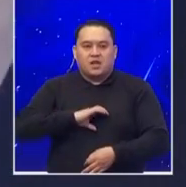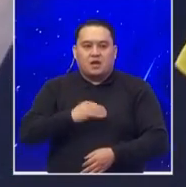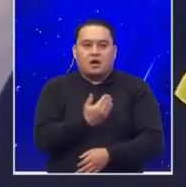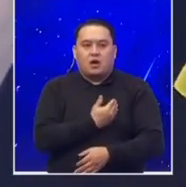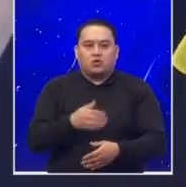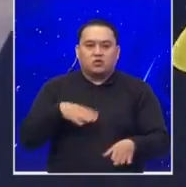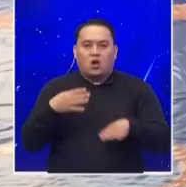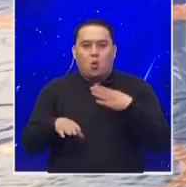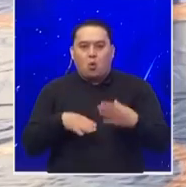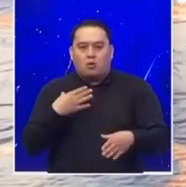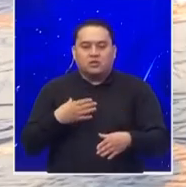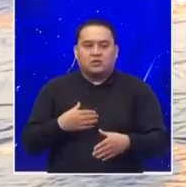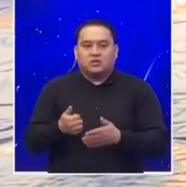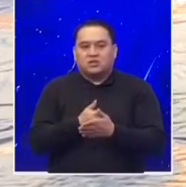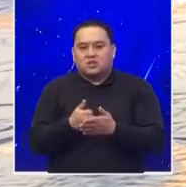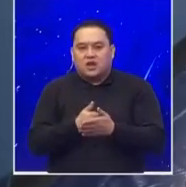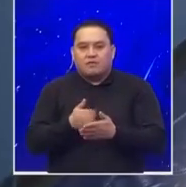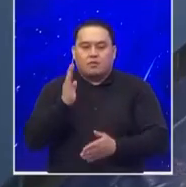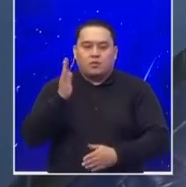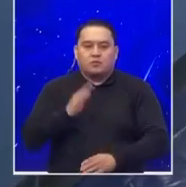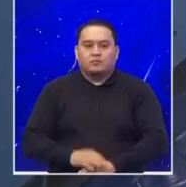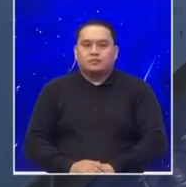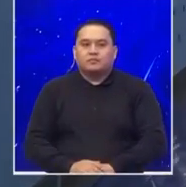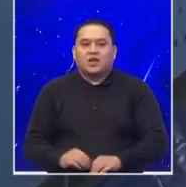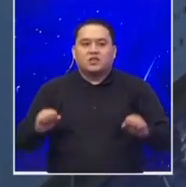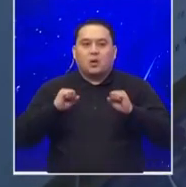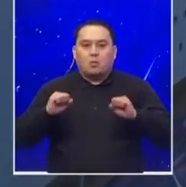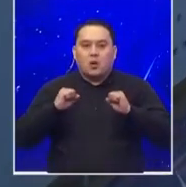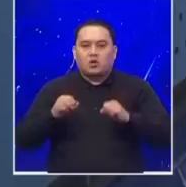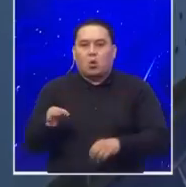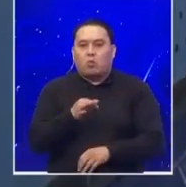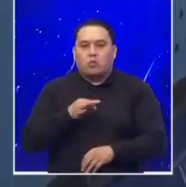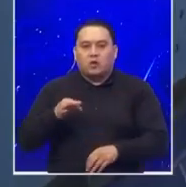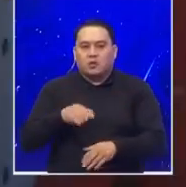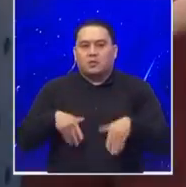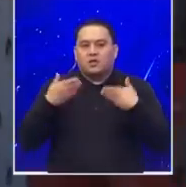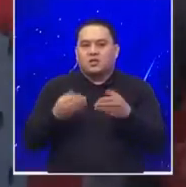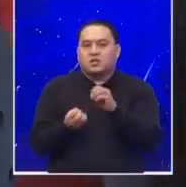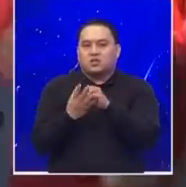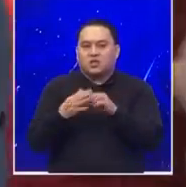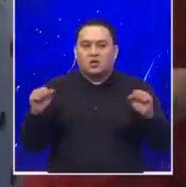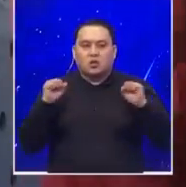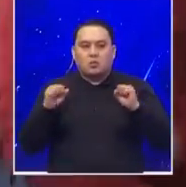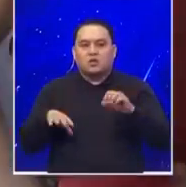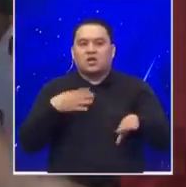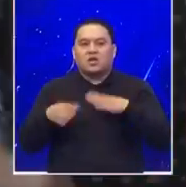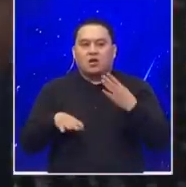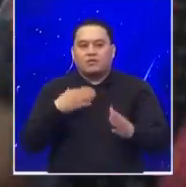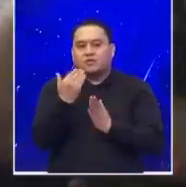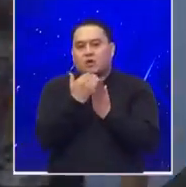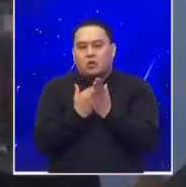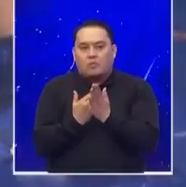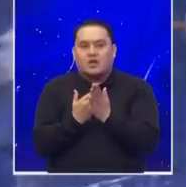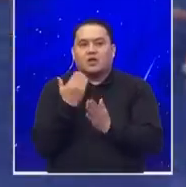для этого трудиться и упорно тренироваться. Всего спортивную школу на областном чемпионате представят 14 борцов. Тренировки проходят согласно